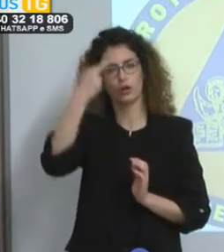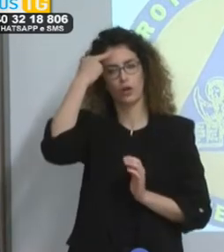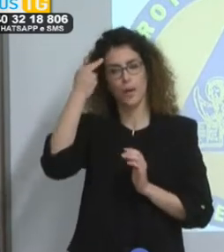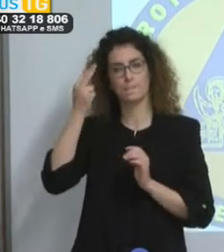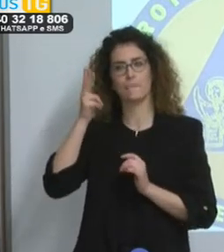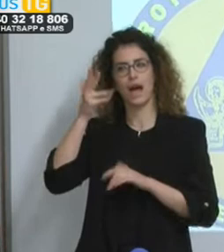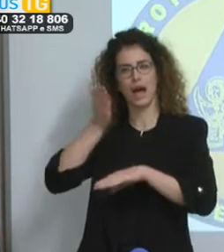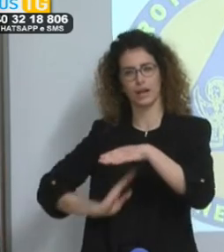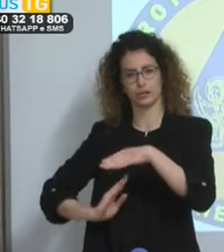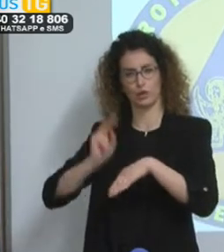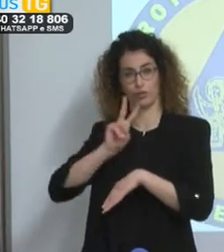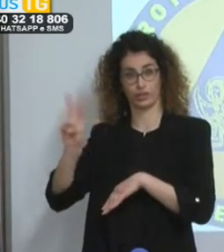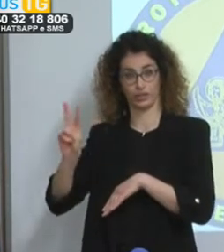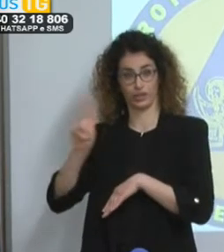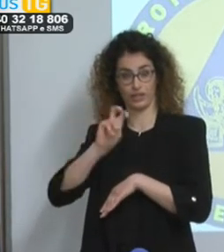facevamo